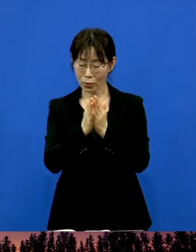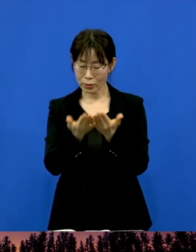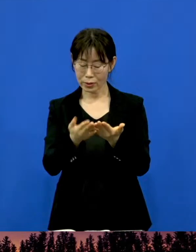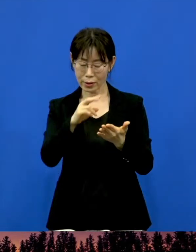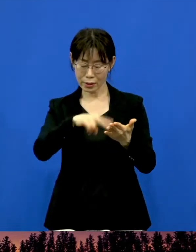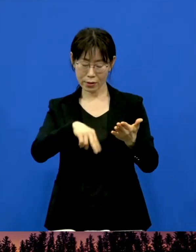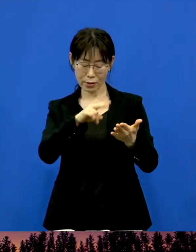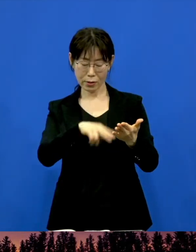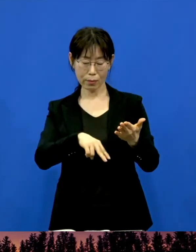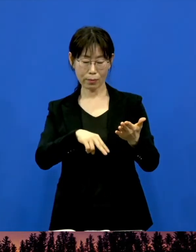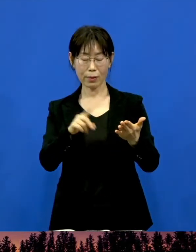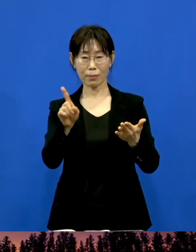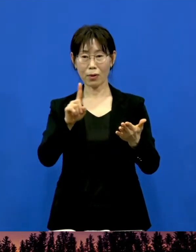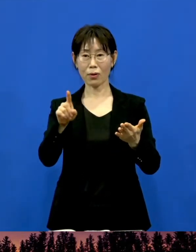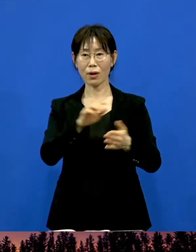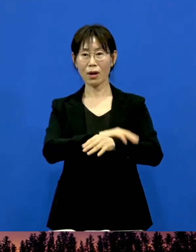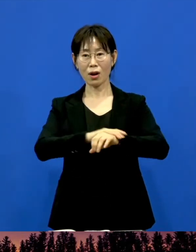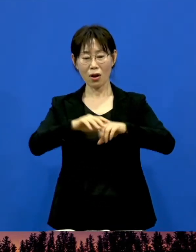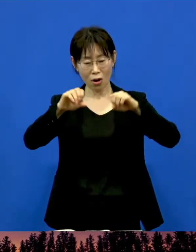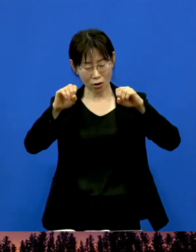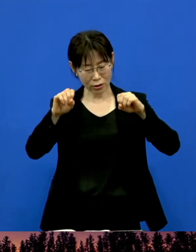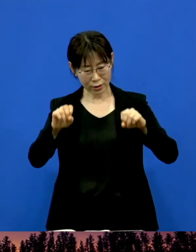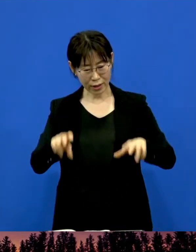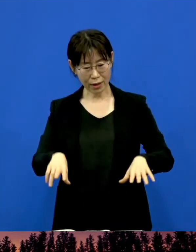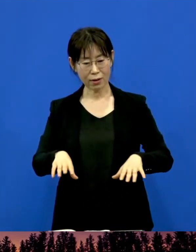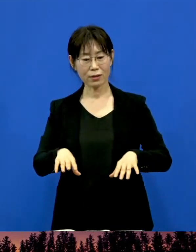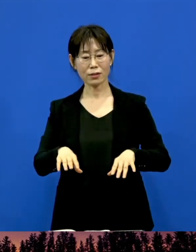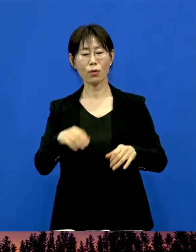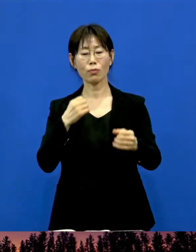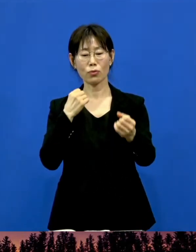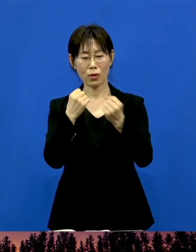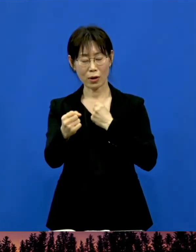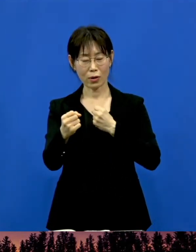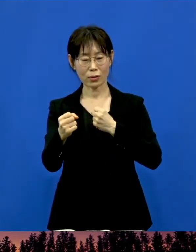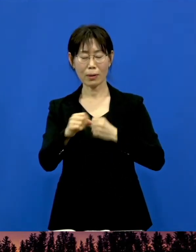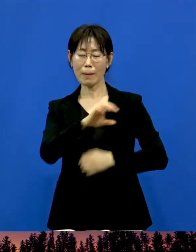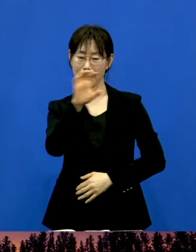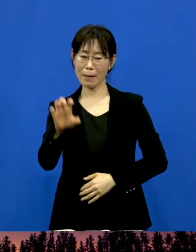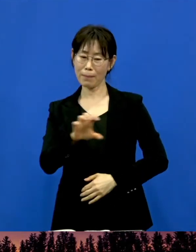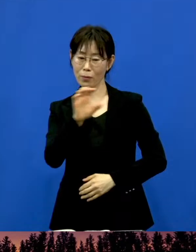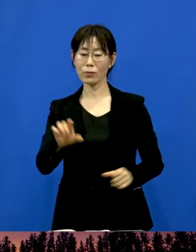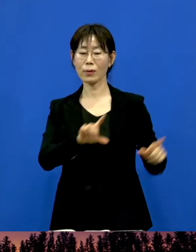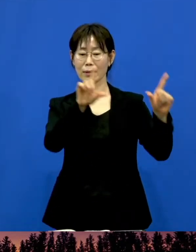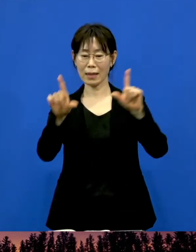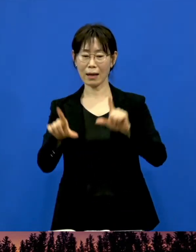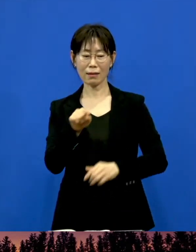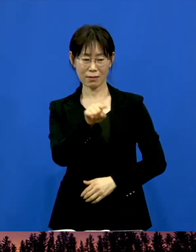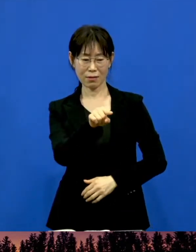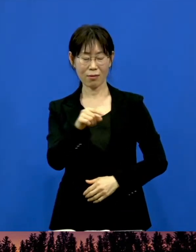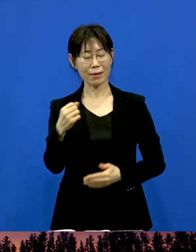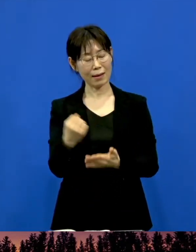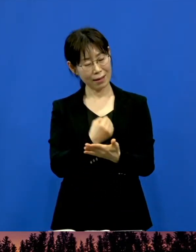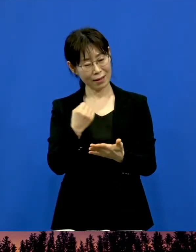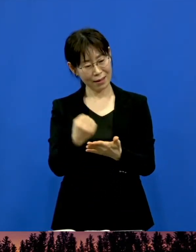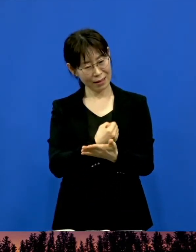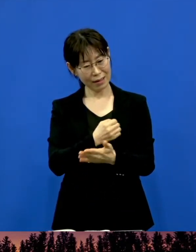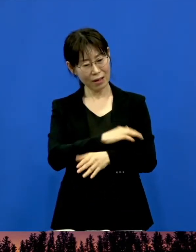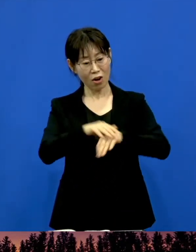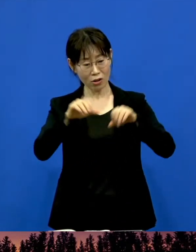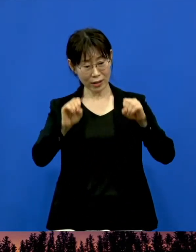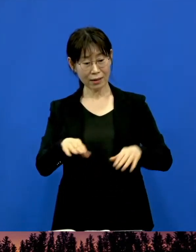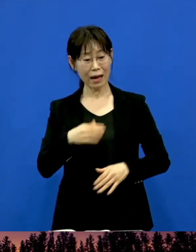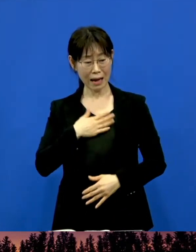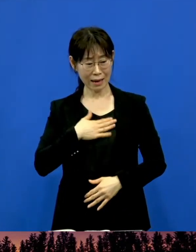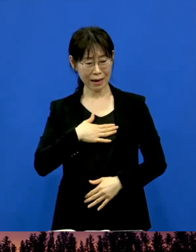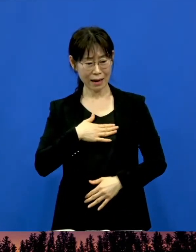헛된 것인데 거기서 못 빠져나오는 거예요. 그래서 헛된 삶을 계속 반복하는 거예요. 헛되다는 걸 아는데